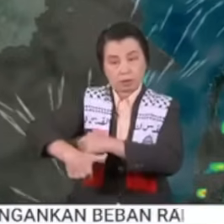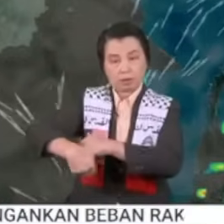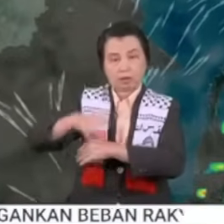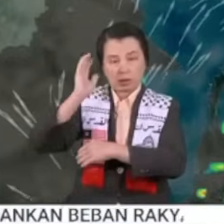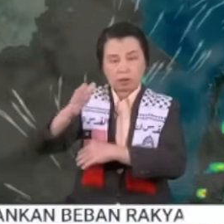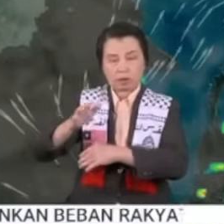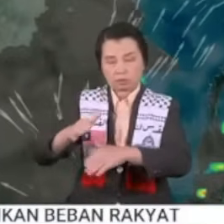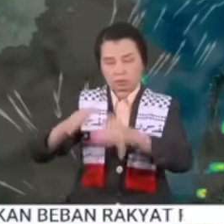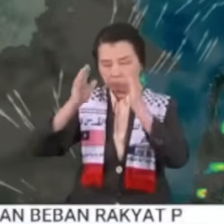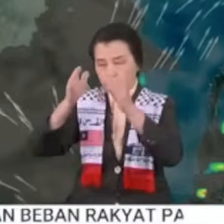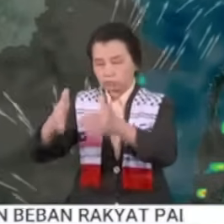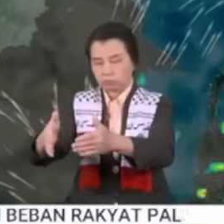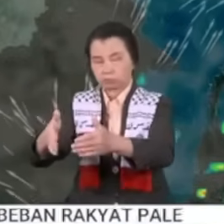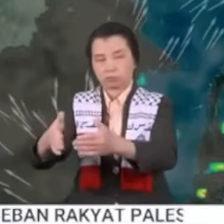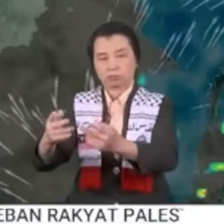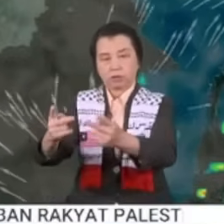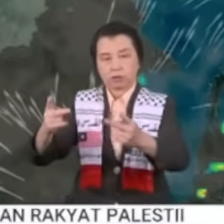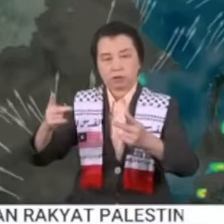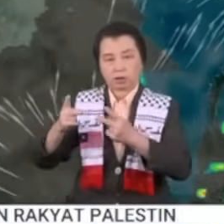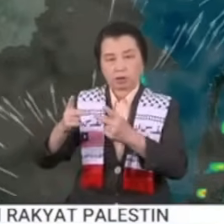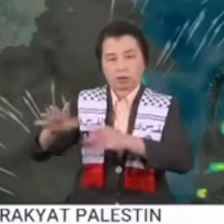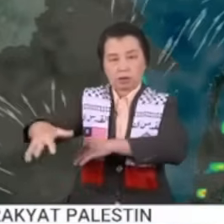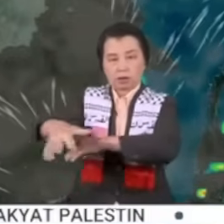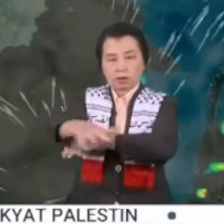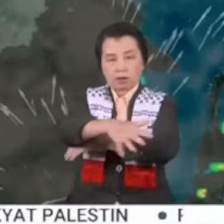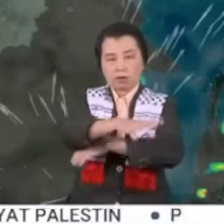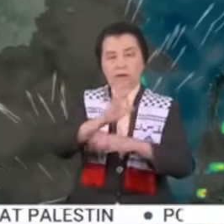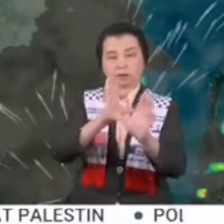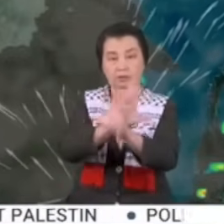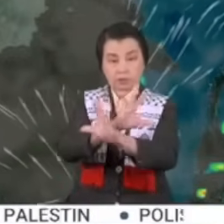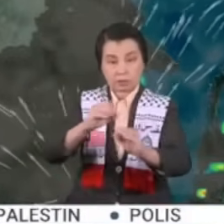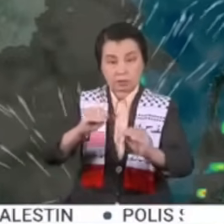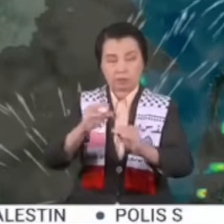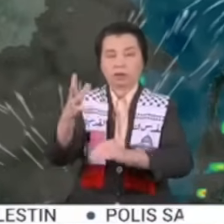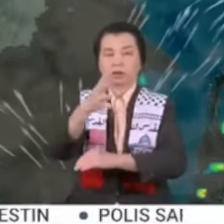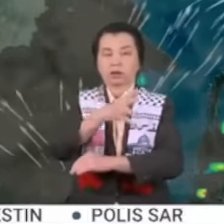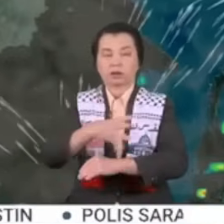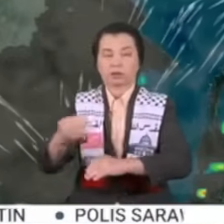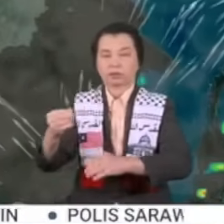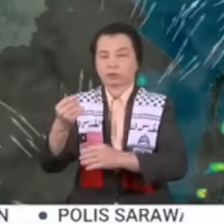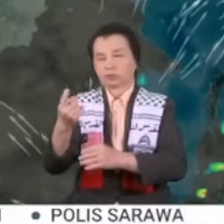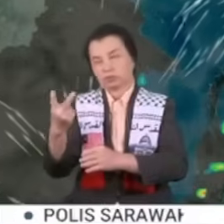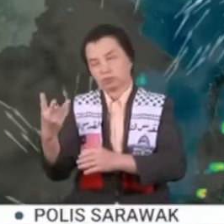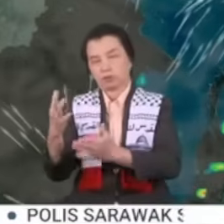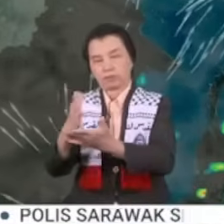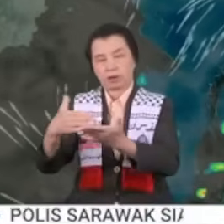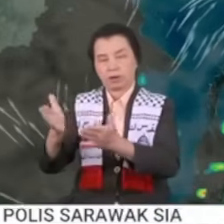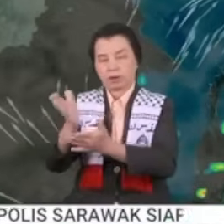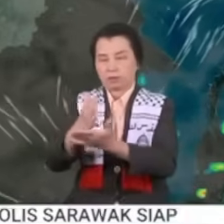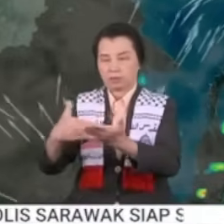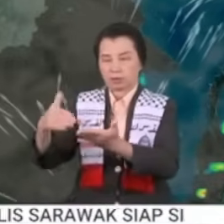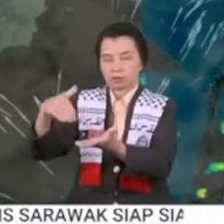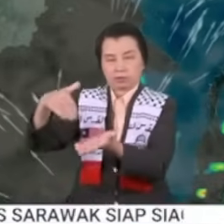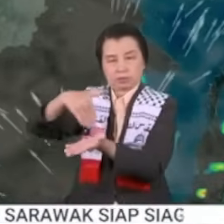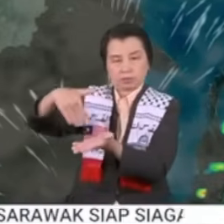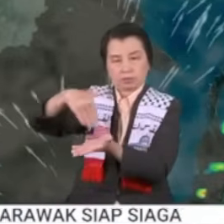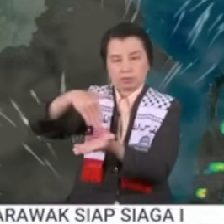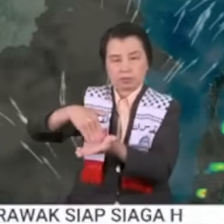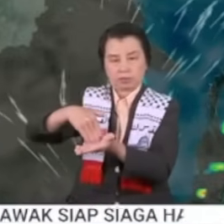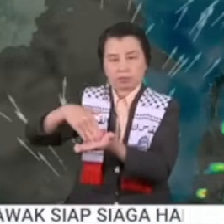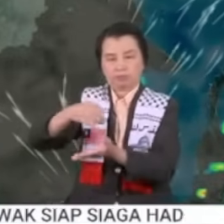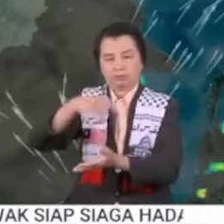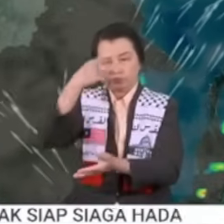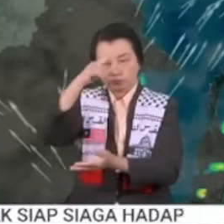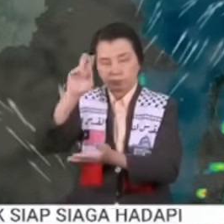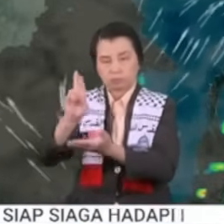dijangkakan akan lebih tertumpu di sepanjang kawasan perairan Sarawak termasuk juga di beberapa bahagian di sekitar bahagian Tengah bahag dan